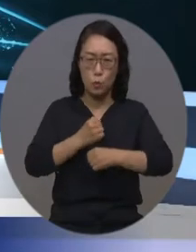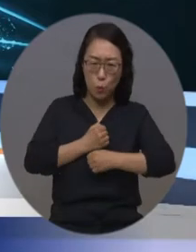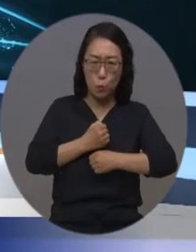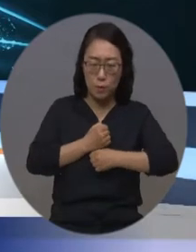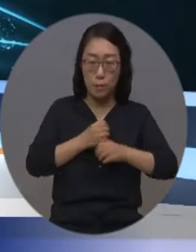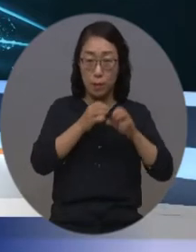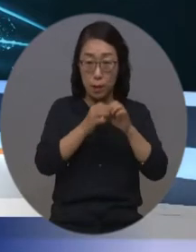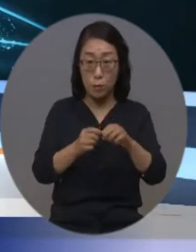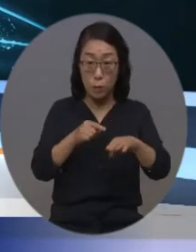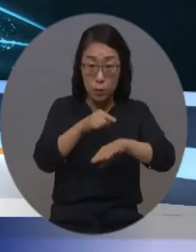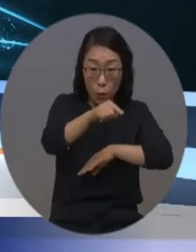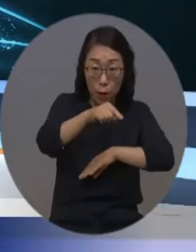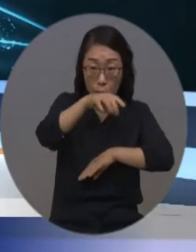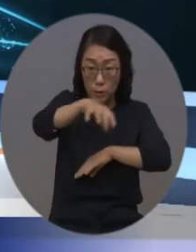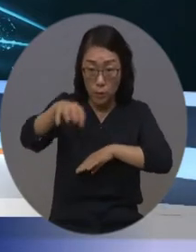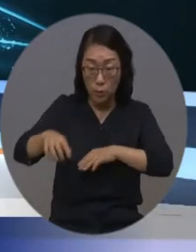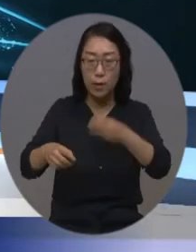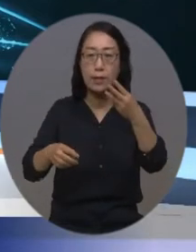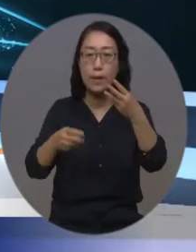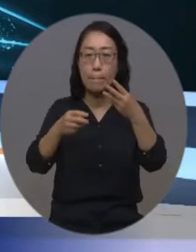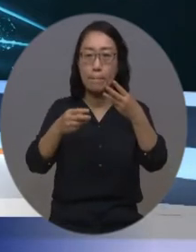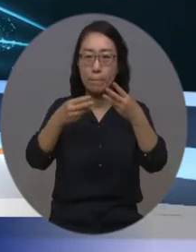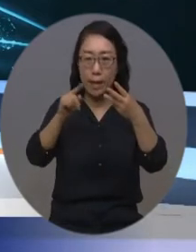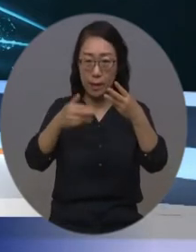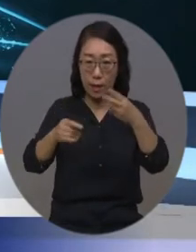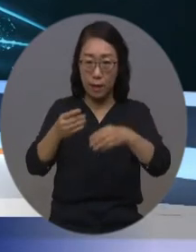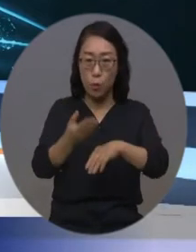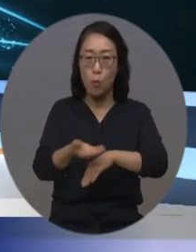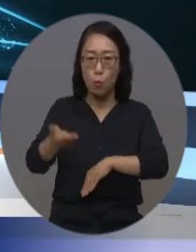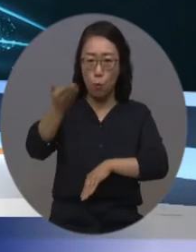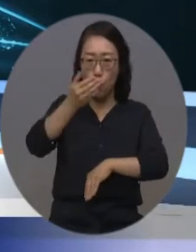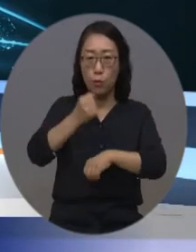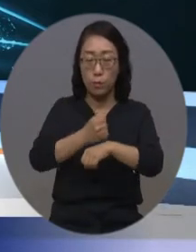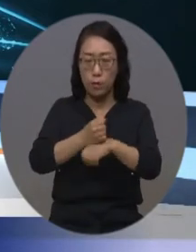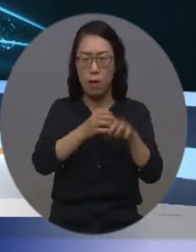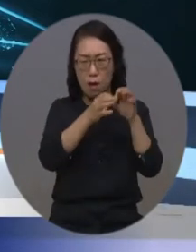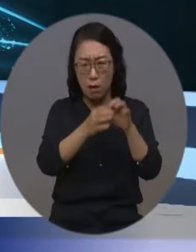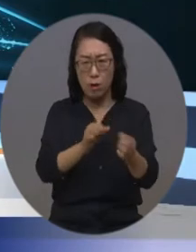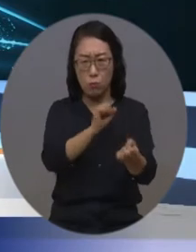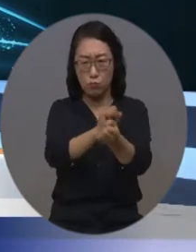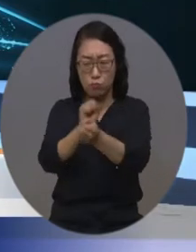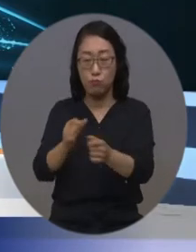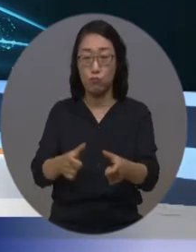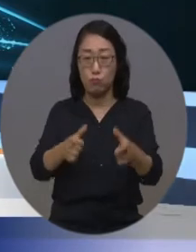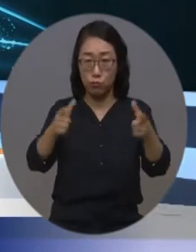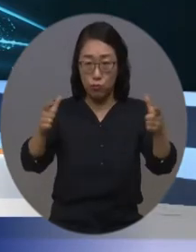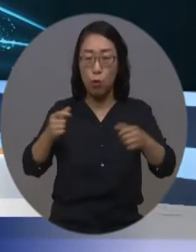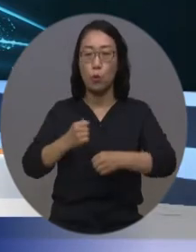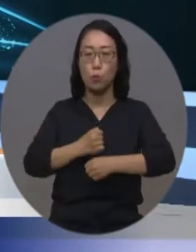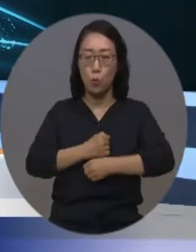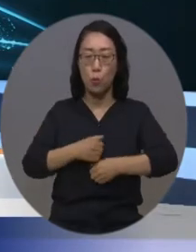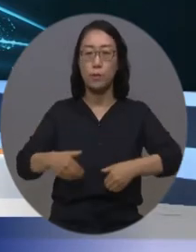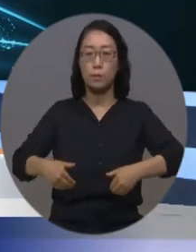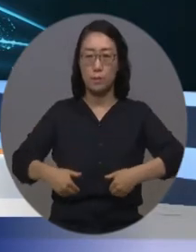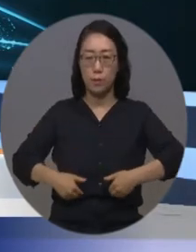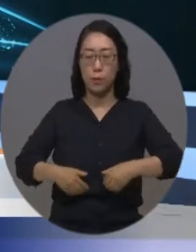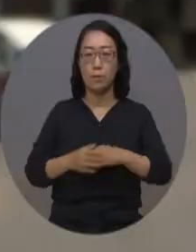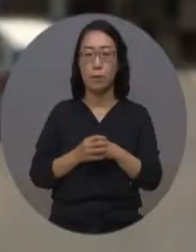비수도권은 3단계로 격상됐는데요. 계속해서 최다 확진자 수가 경신되고 있어 각별한 주의가 요구되고 있습니다.